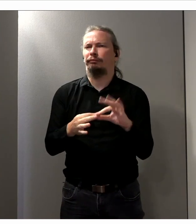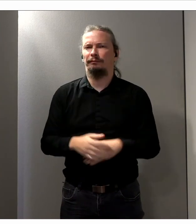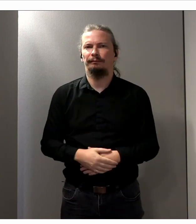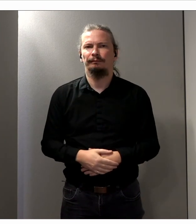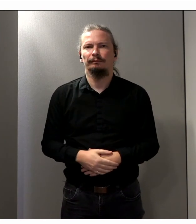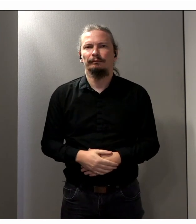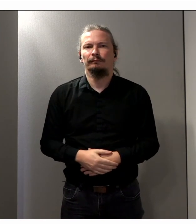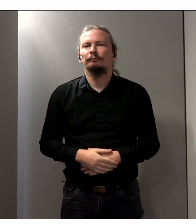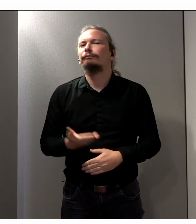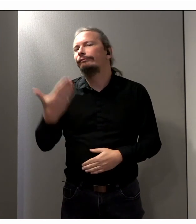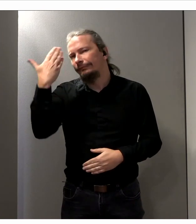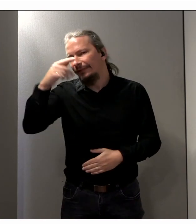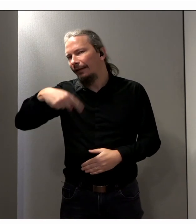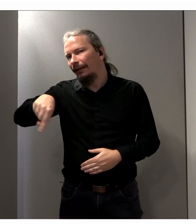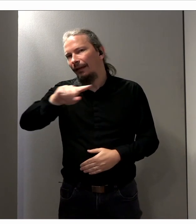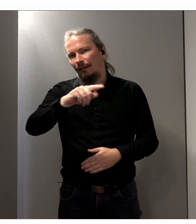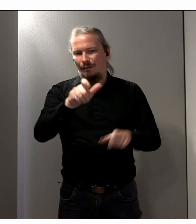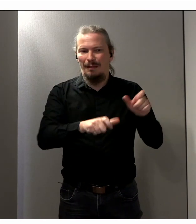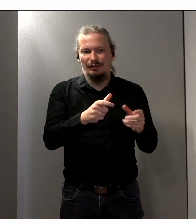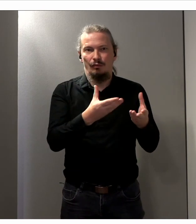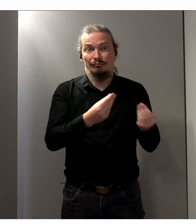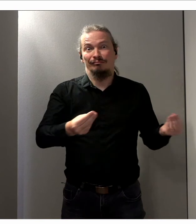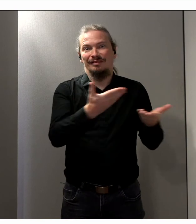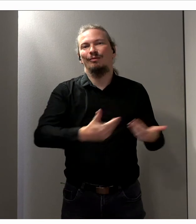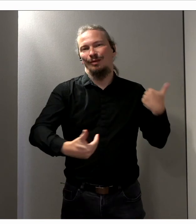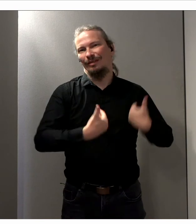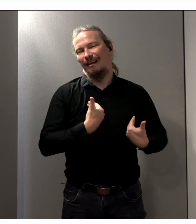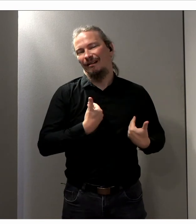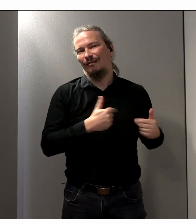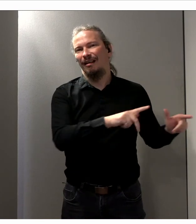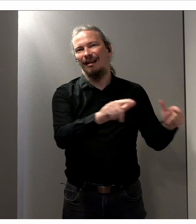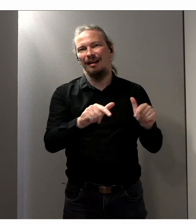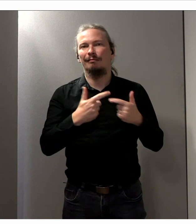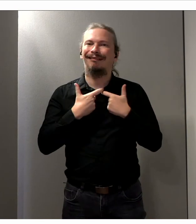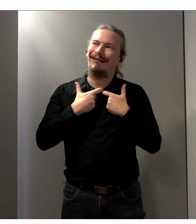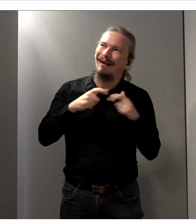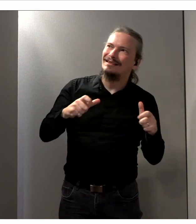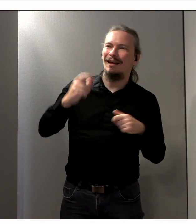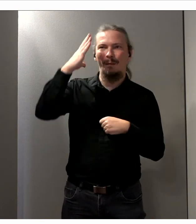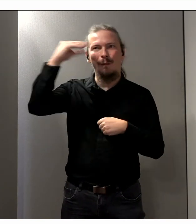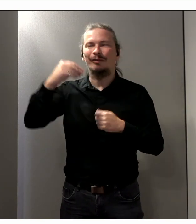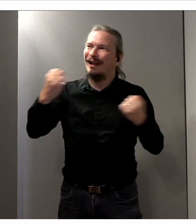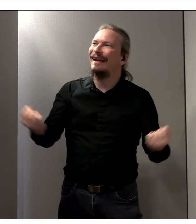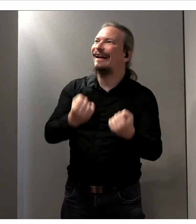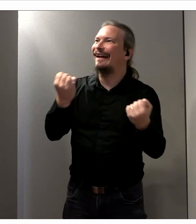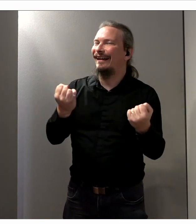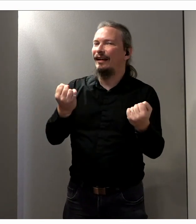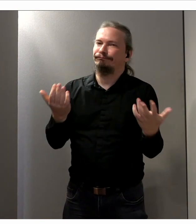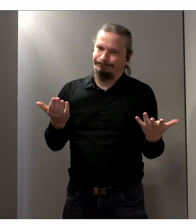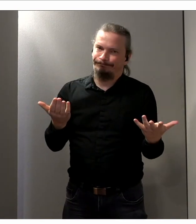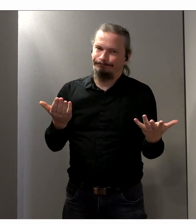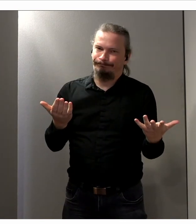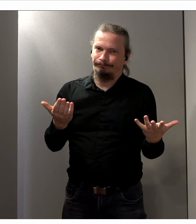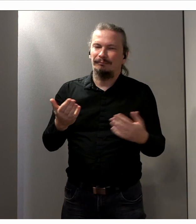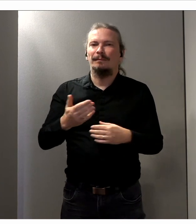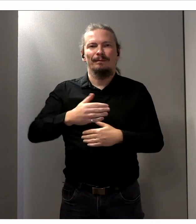Vous l'aurez compris, pour de nombreuses personnes en situation de handicap, l'accès à l'activité professionnelle, passant